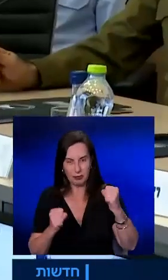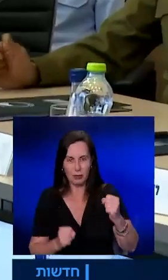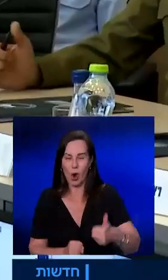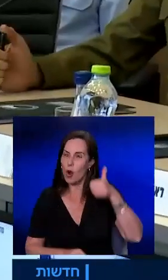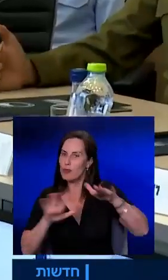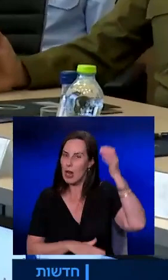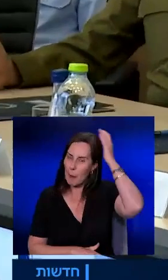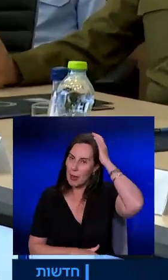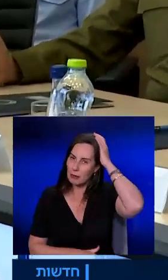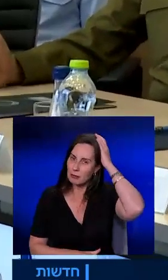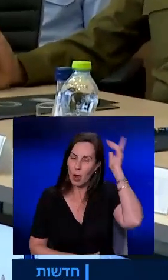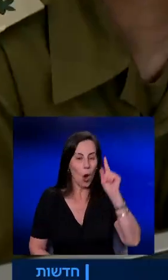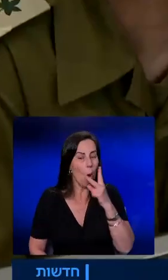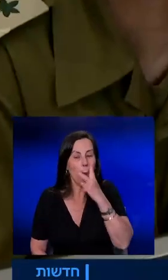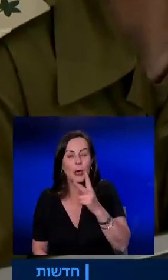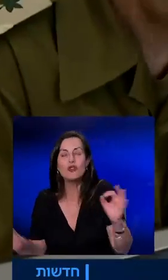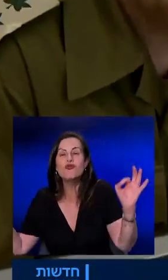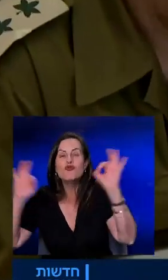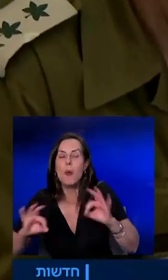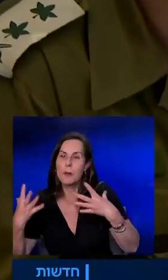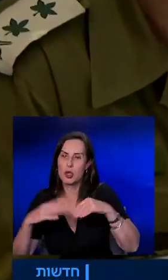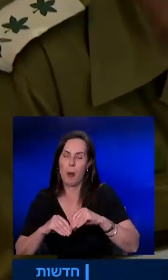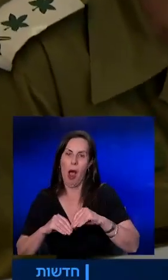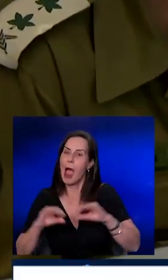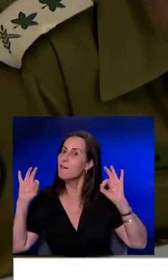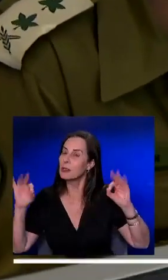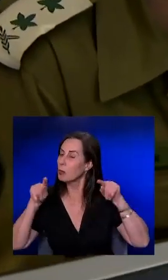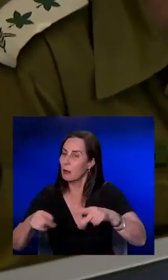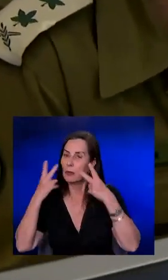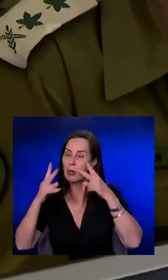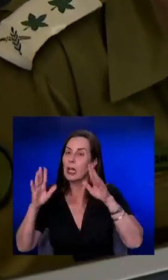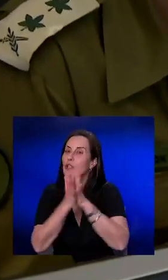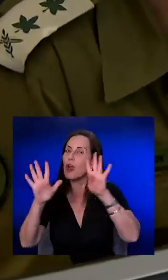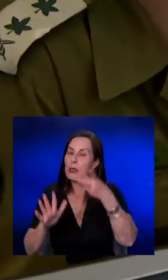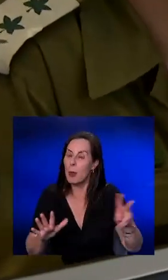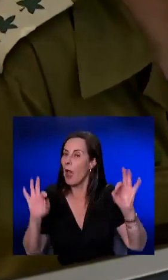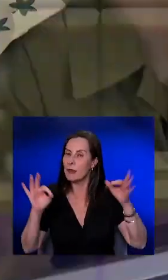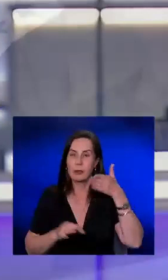הממשלה לא ביקר אף אחת מהמשפחות של 19 הנרצחים.